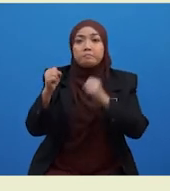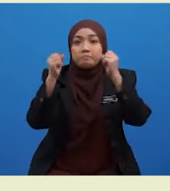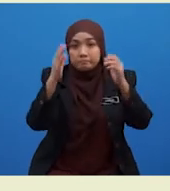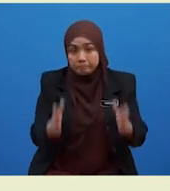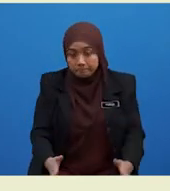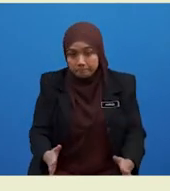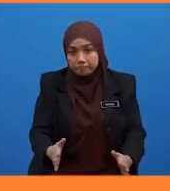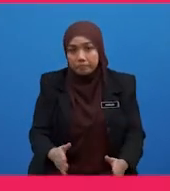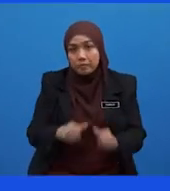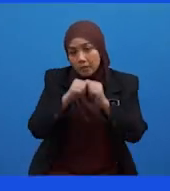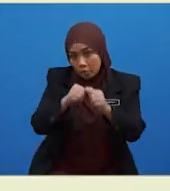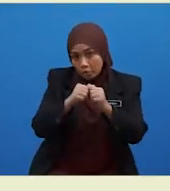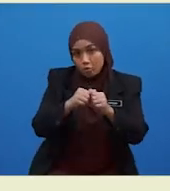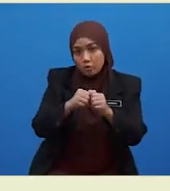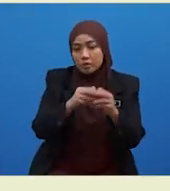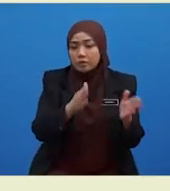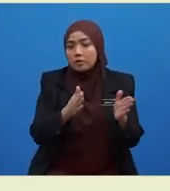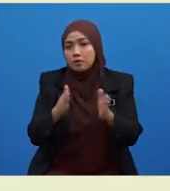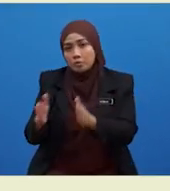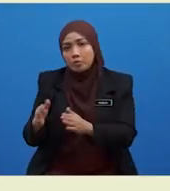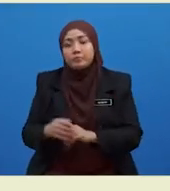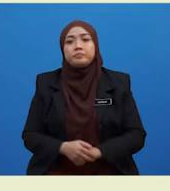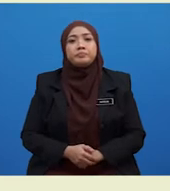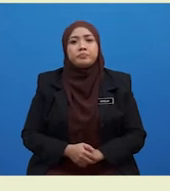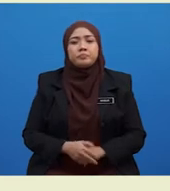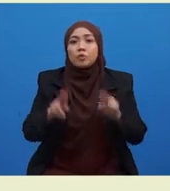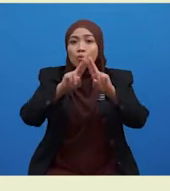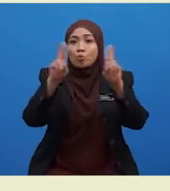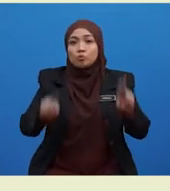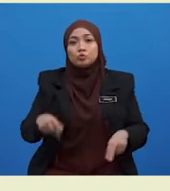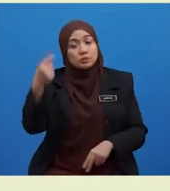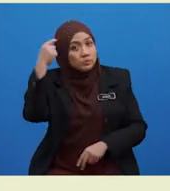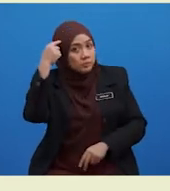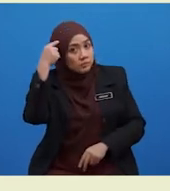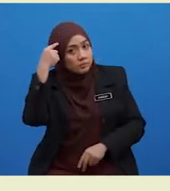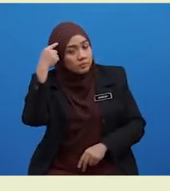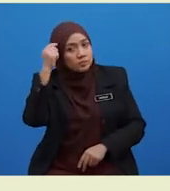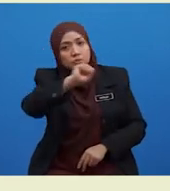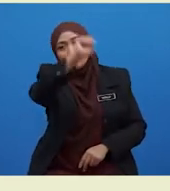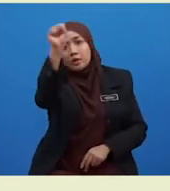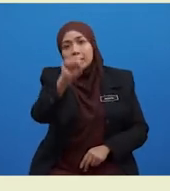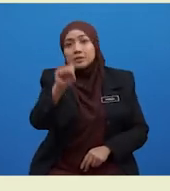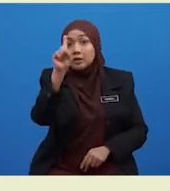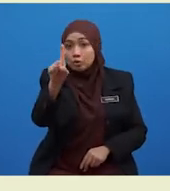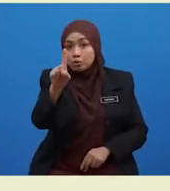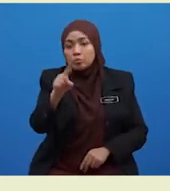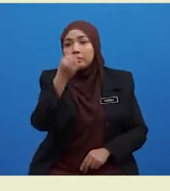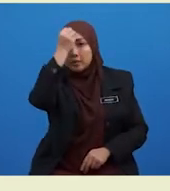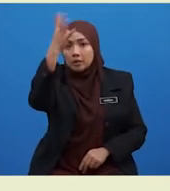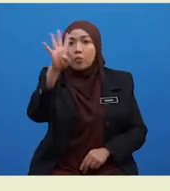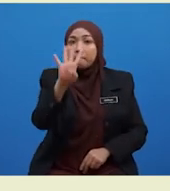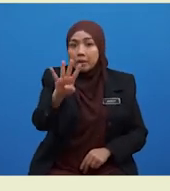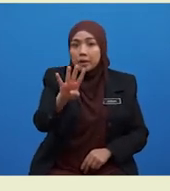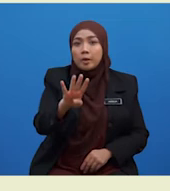dengan lebih teratur. Baik, mari kita uji minda mengenai sesi pembelajaran hari ini. Soalan pertama, nyatakan